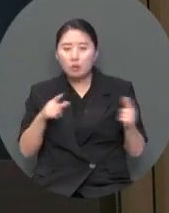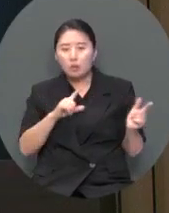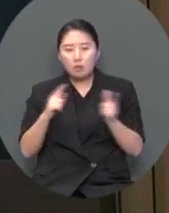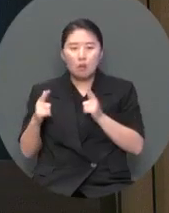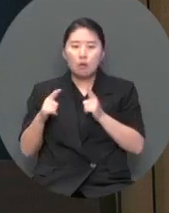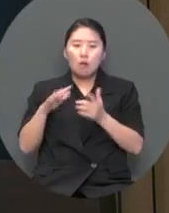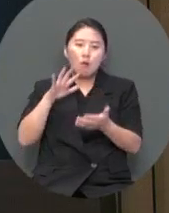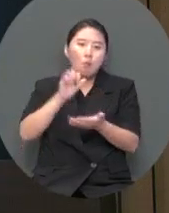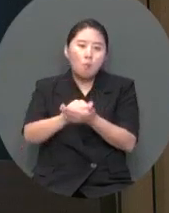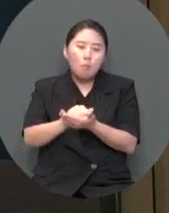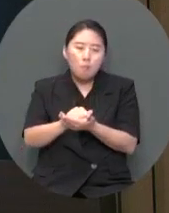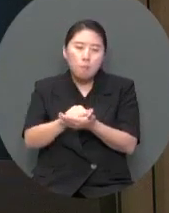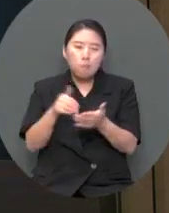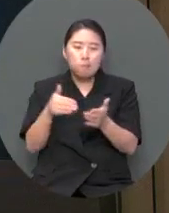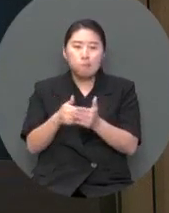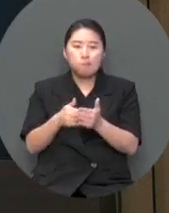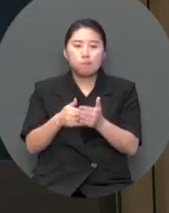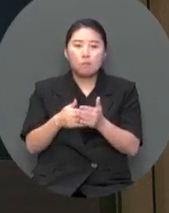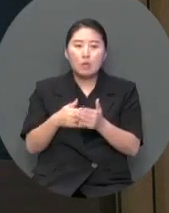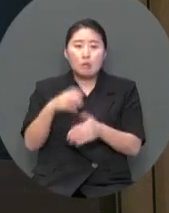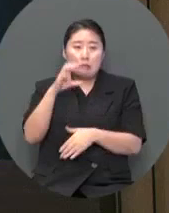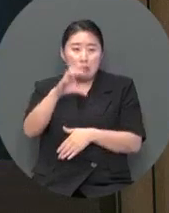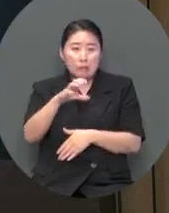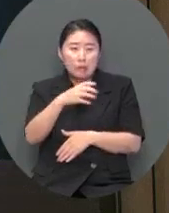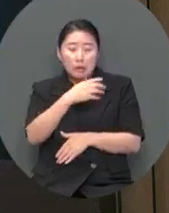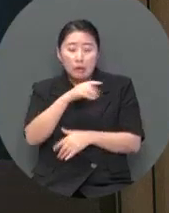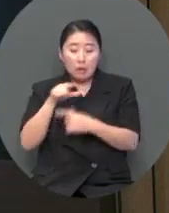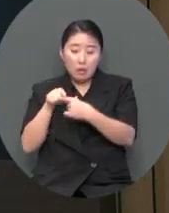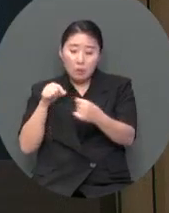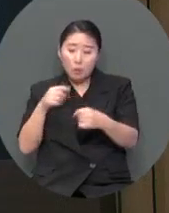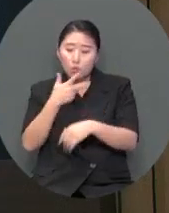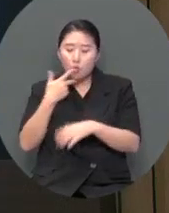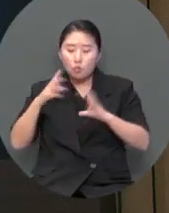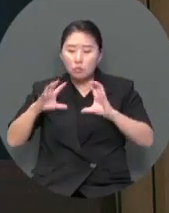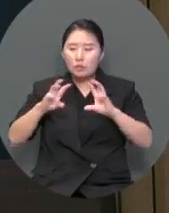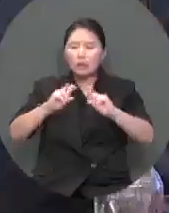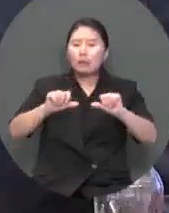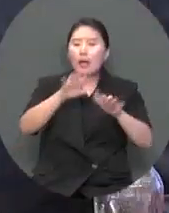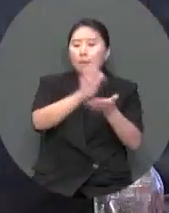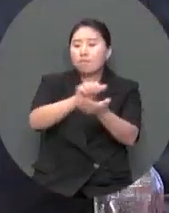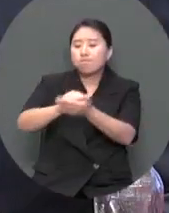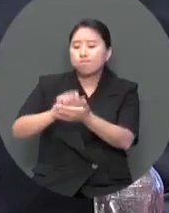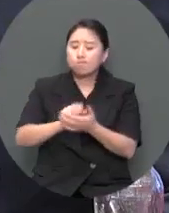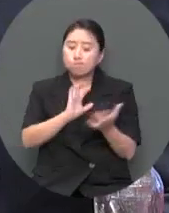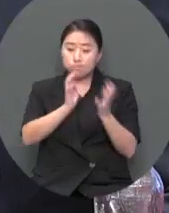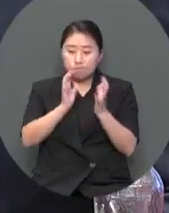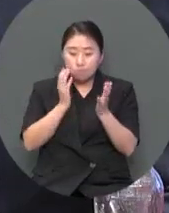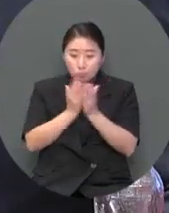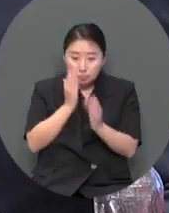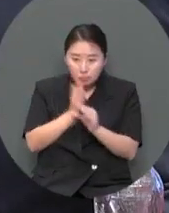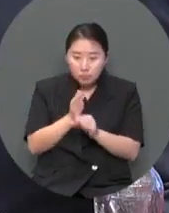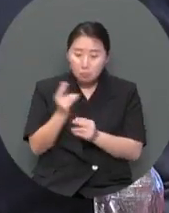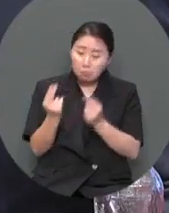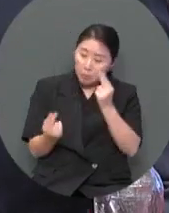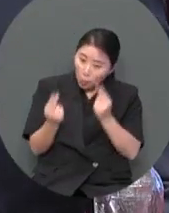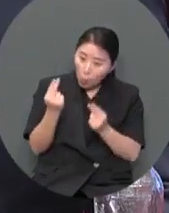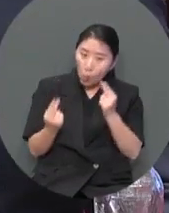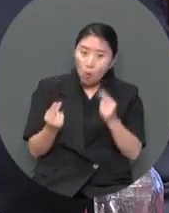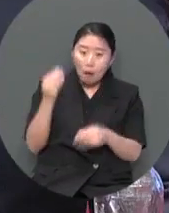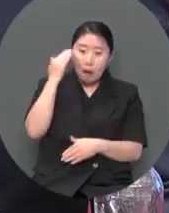부지 확보했으며 캐나다, 일본, 영국 등은 현재 부지 선정 논의 중에 있습니다. 이와